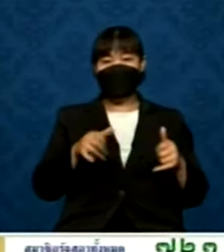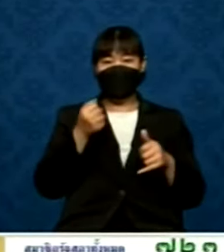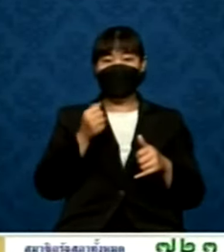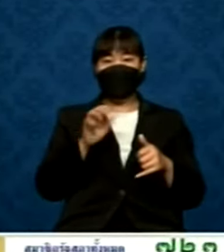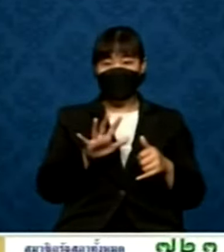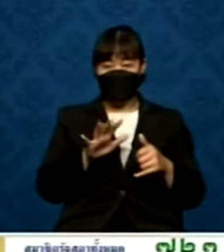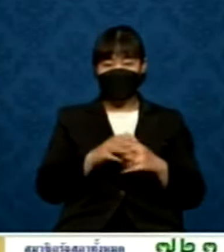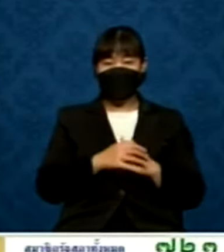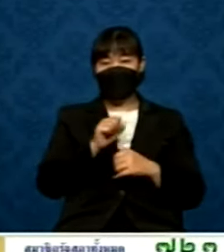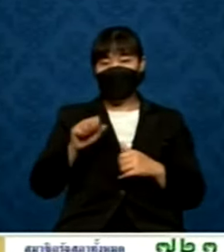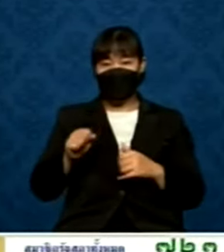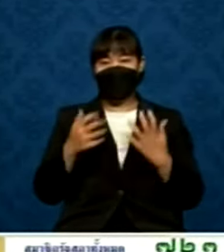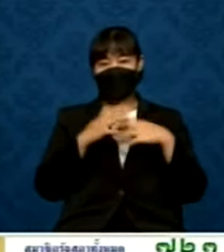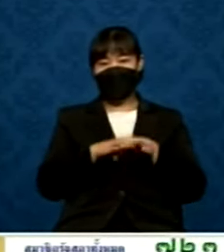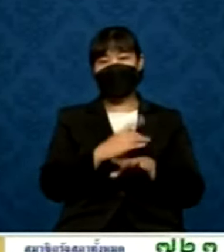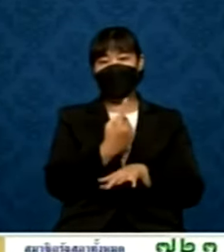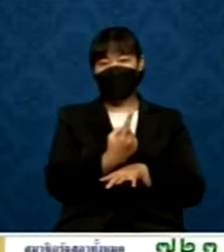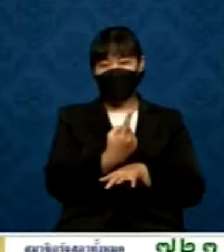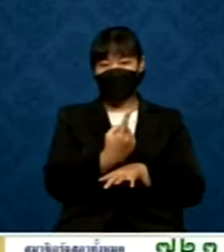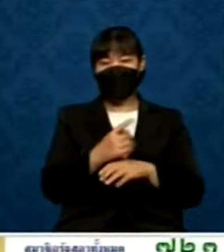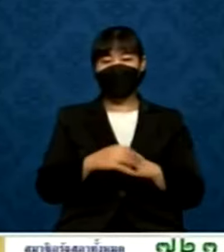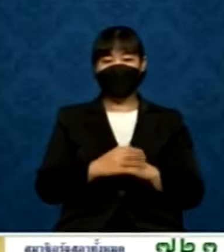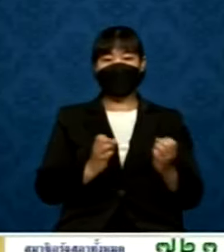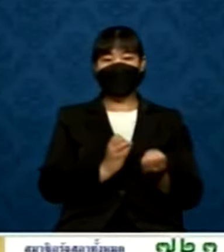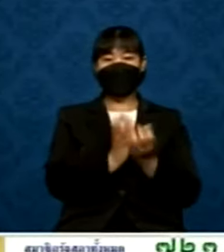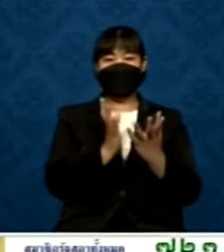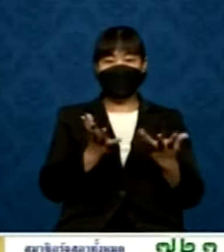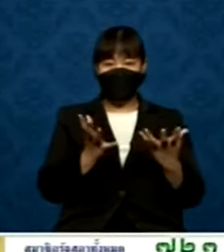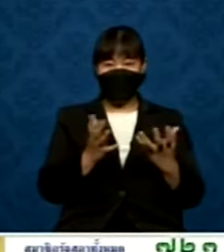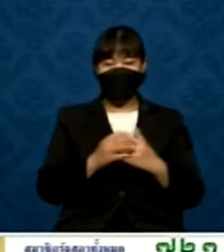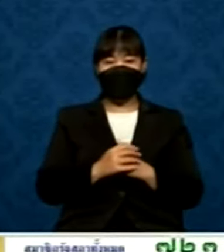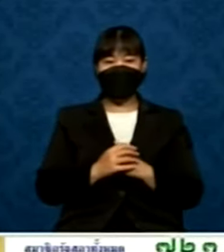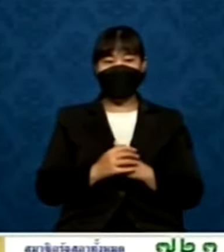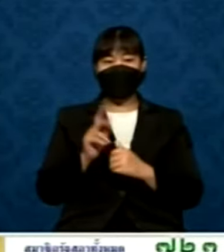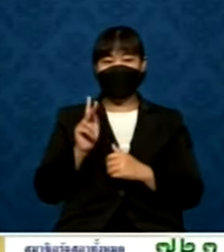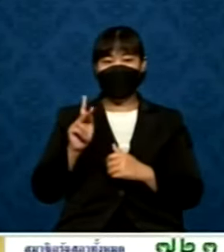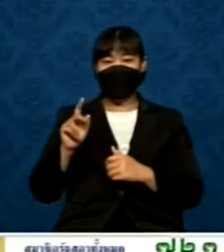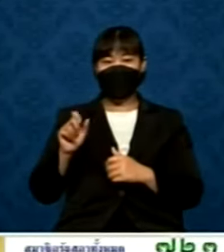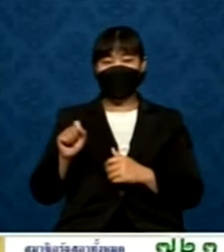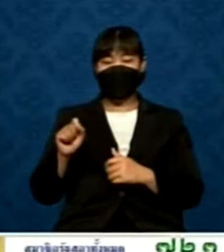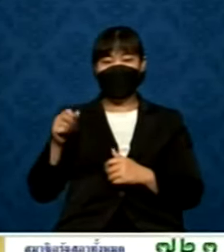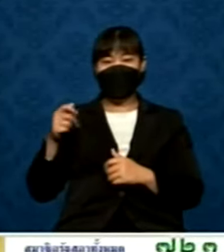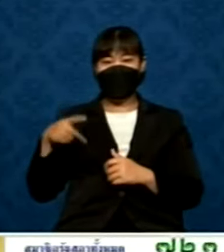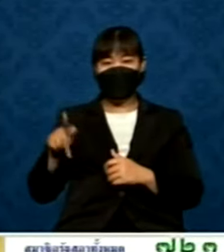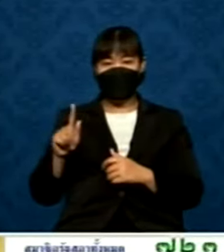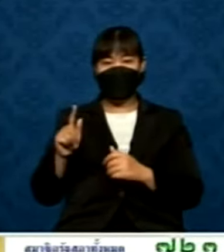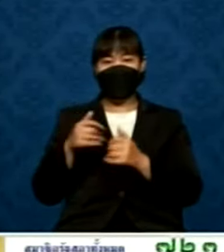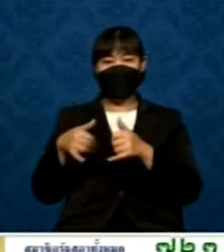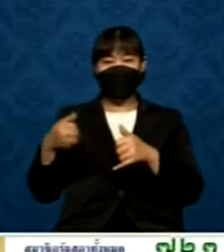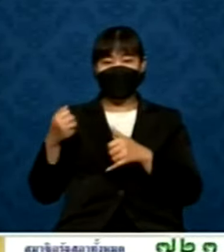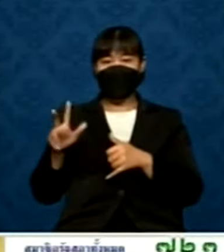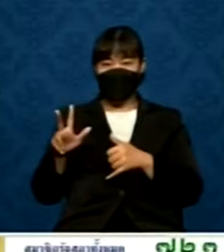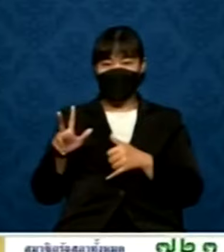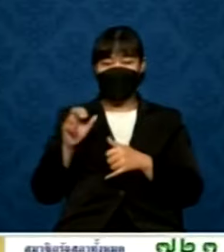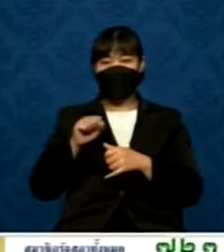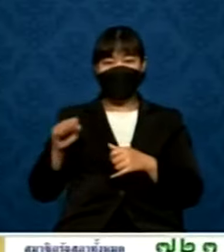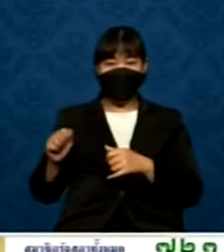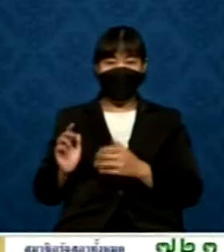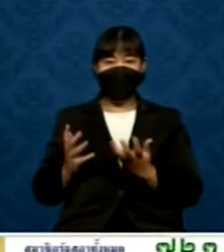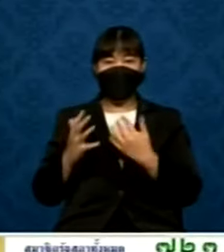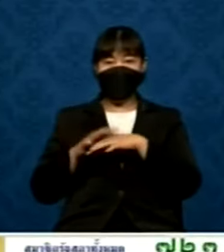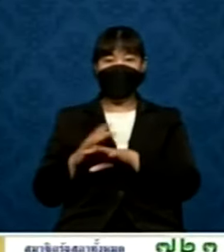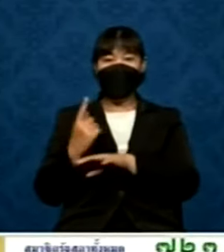เป็นกต.ด้วย1ท่านเท่านั้นเองไม่ได้ส่งผลกระทบอะไรเช่นเดียวกับกสป.ปัจจุบันมี13ท่านเราเอาส.ส.ไปนั่งเพียง1คนเท่านั้นเองก็